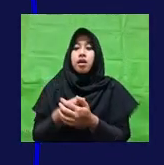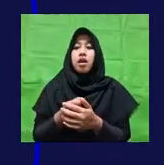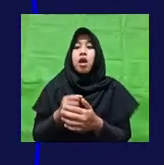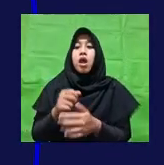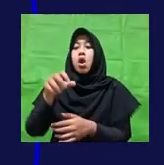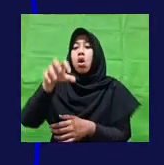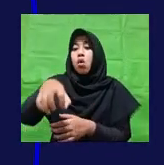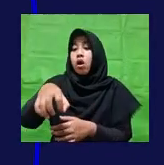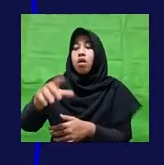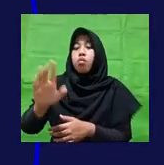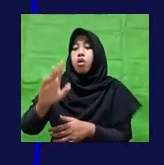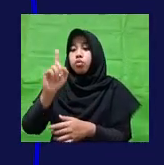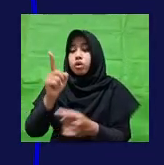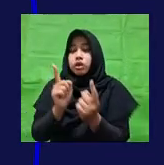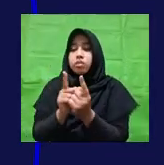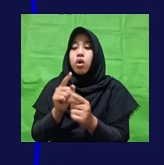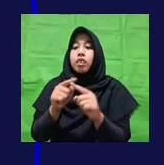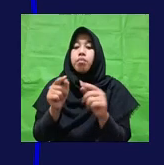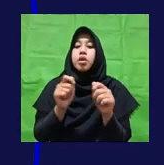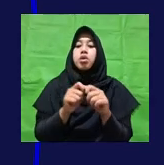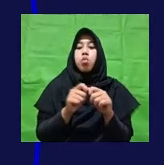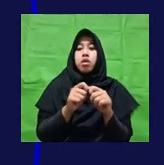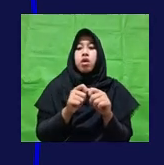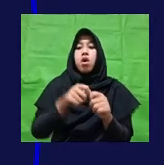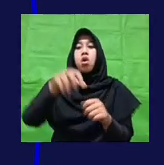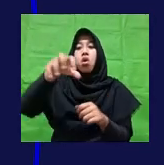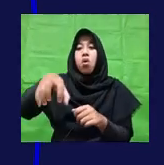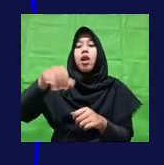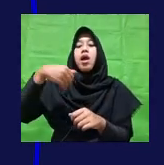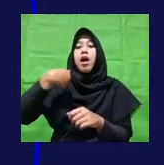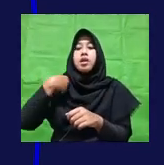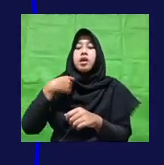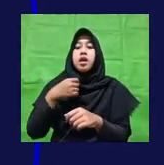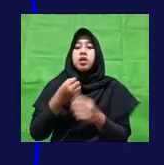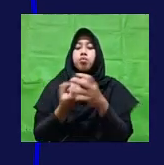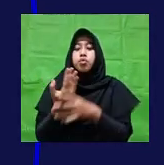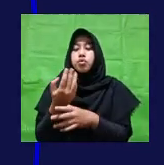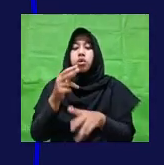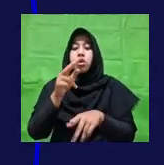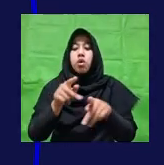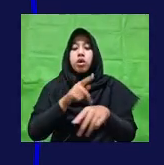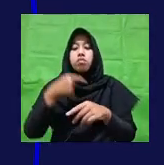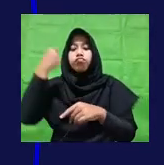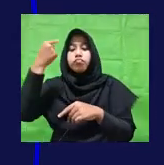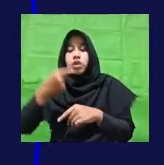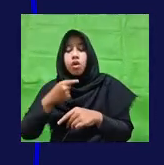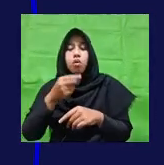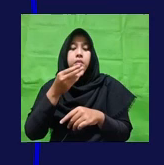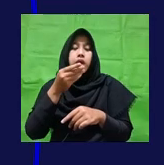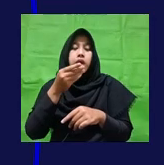dibuat. Lokal menjadi ada dan seolah berwujud ketika kita terus-terusan mengejanya di dalam ritus